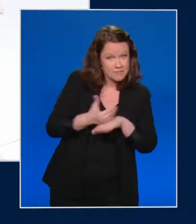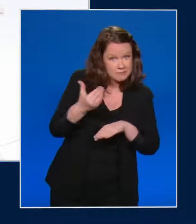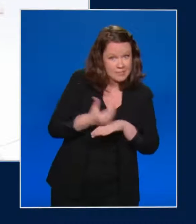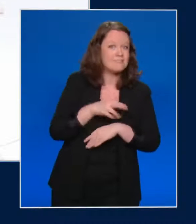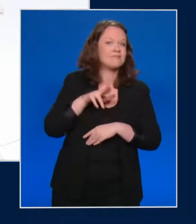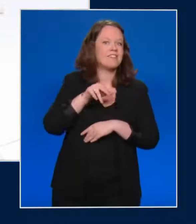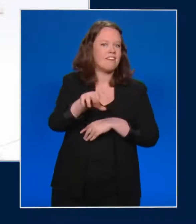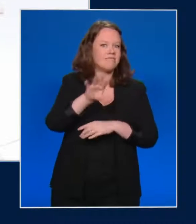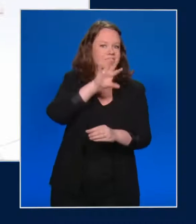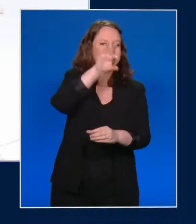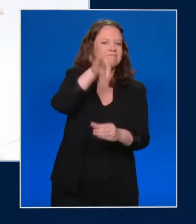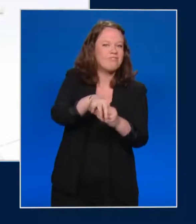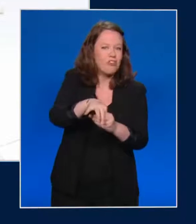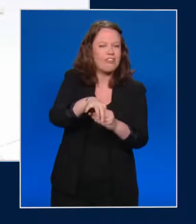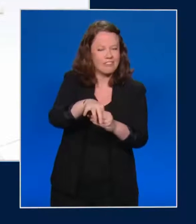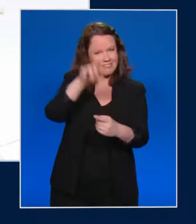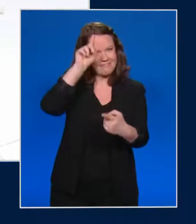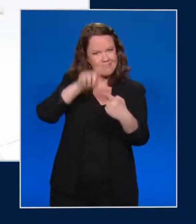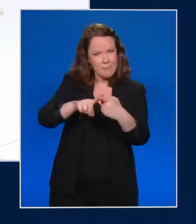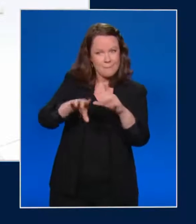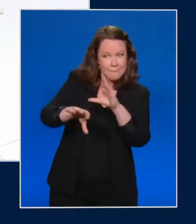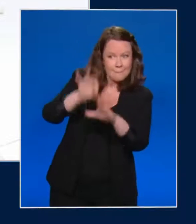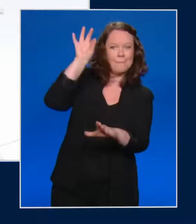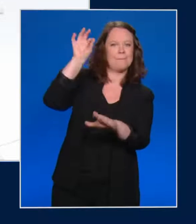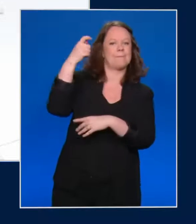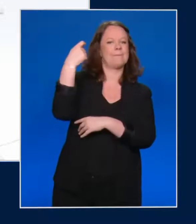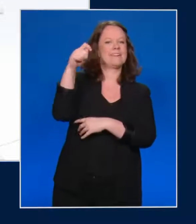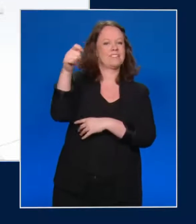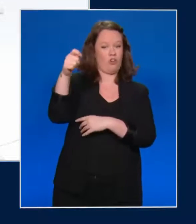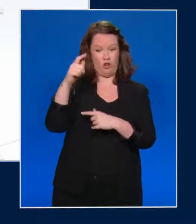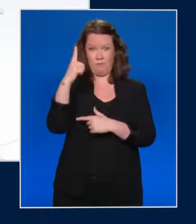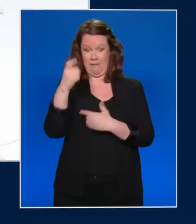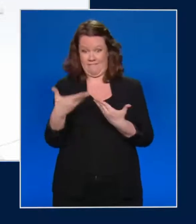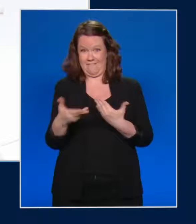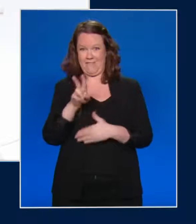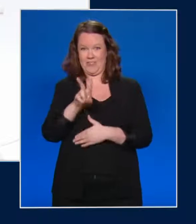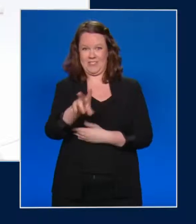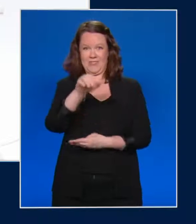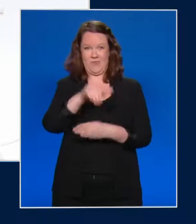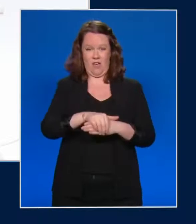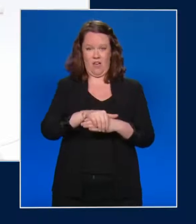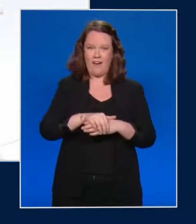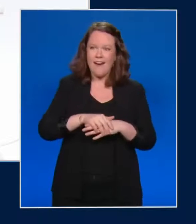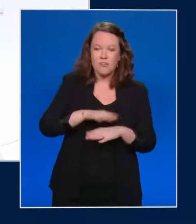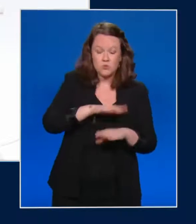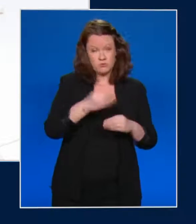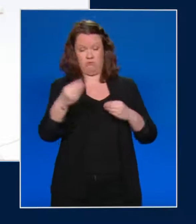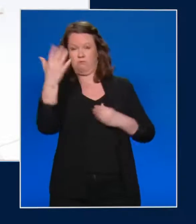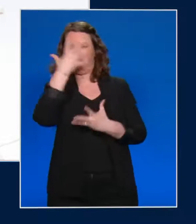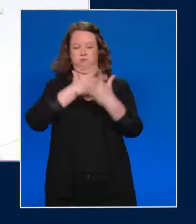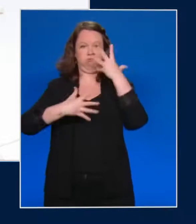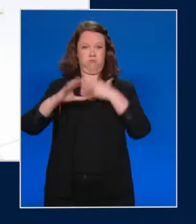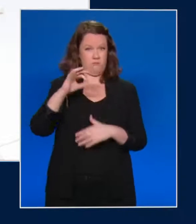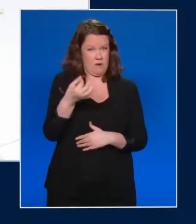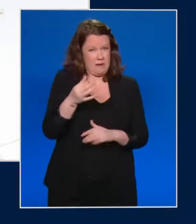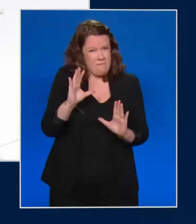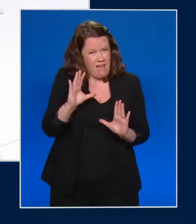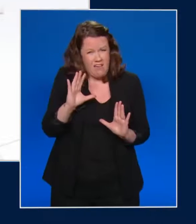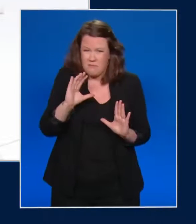campagne électorale qui s'ouvre officiellement à la fin de cette semaine cette campagne permettra un débat démocratique